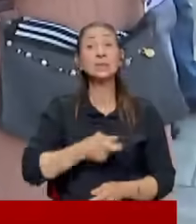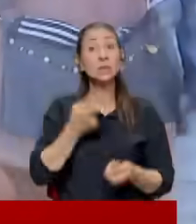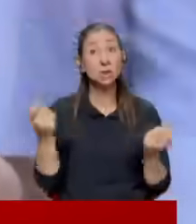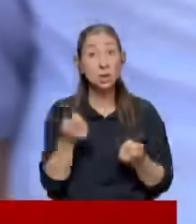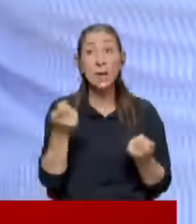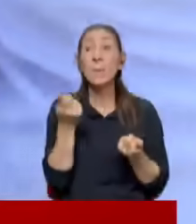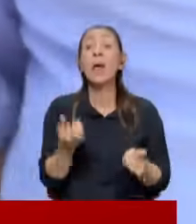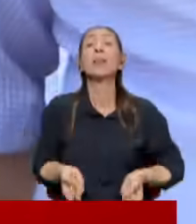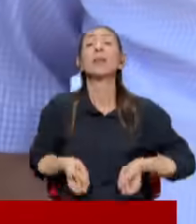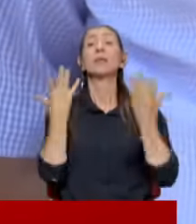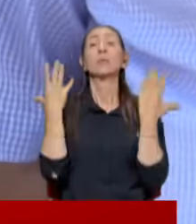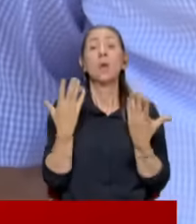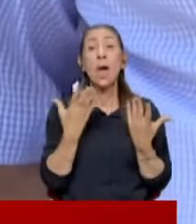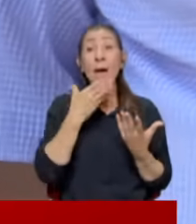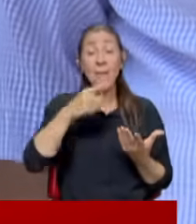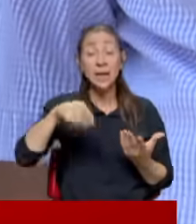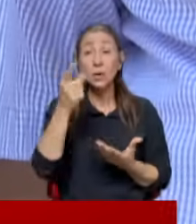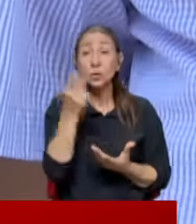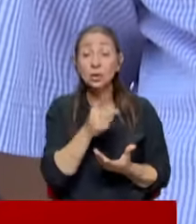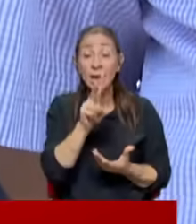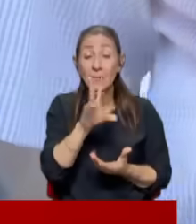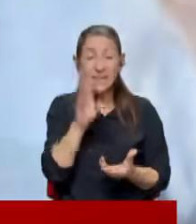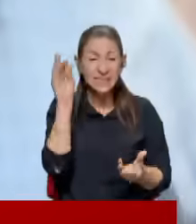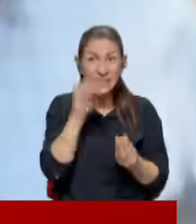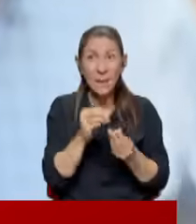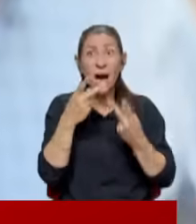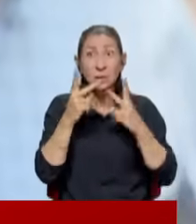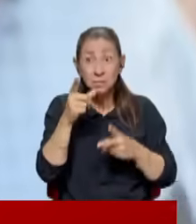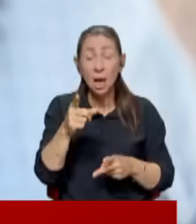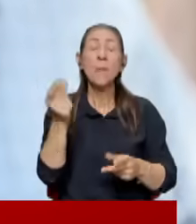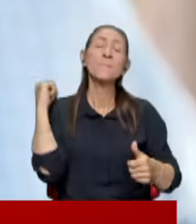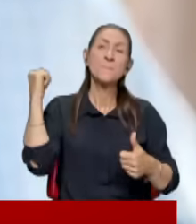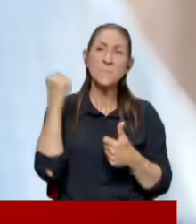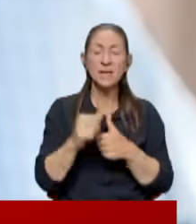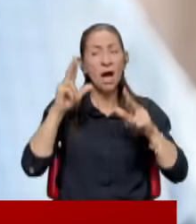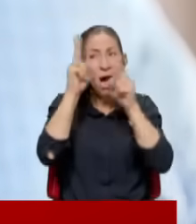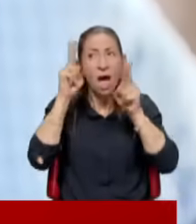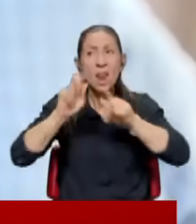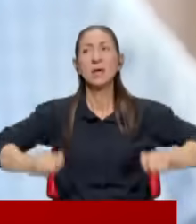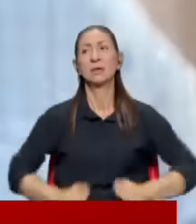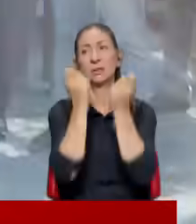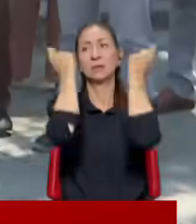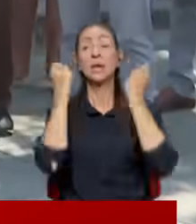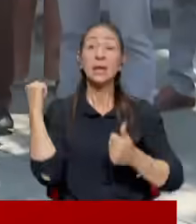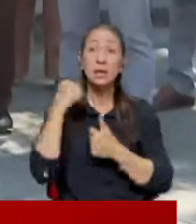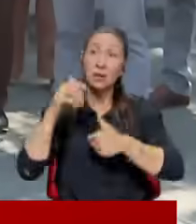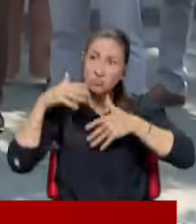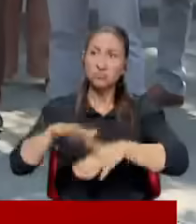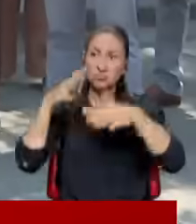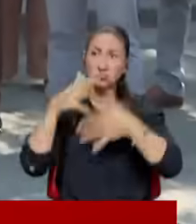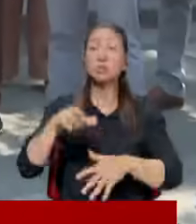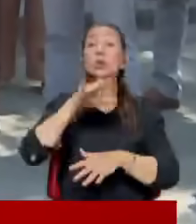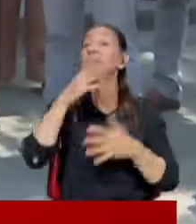çalışıyor, yine de yetmiyor. Emekliler %25 zam açıklamasıyla bir kez daha hayal kırıklığına uğradı. Yine meydanlara